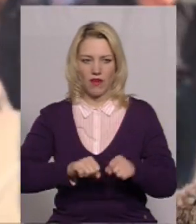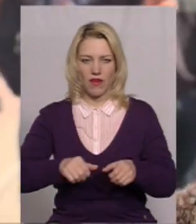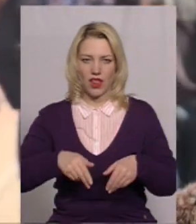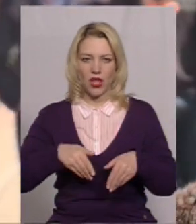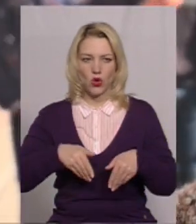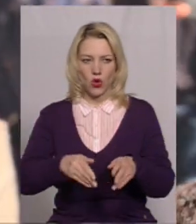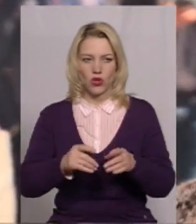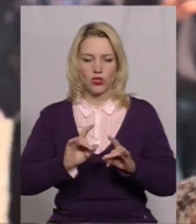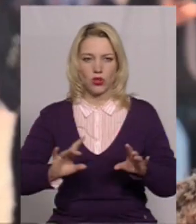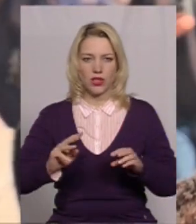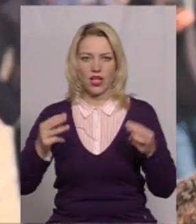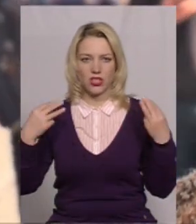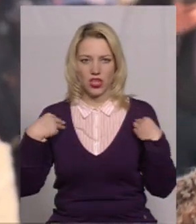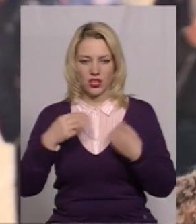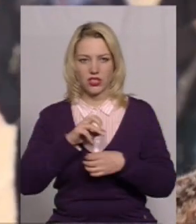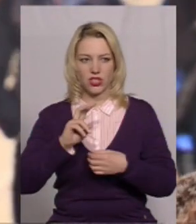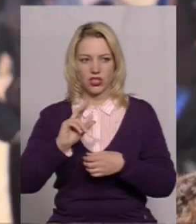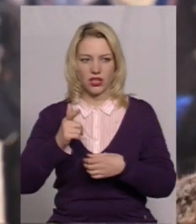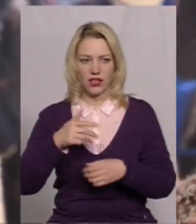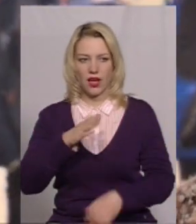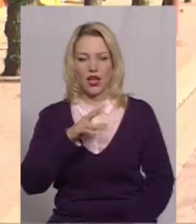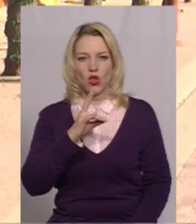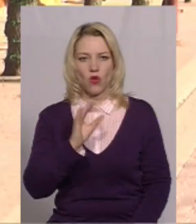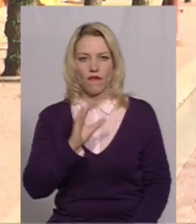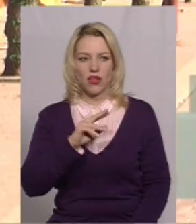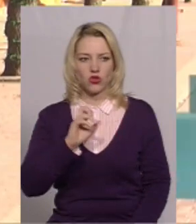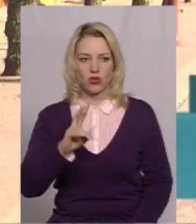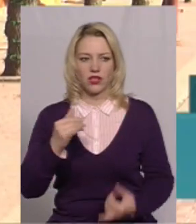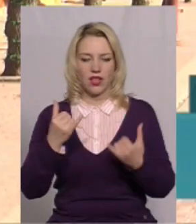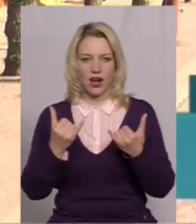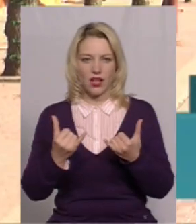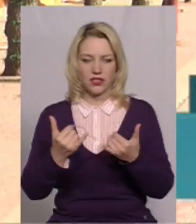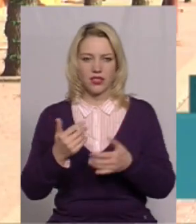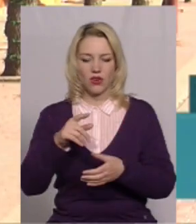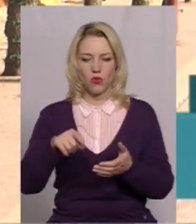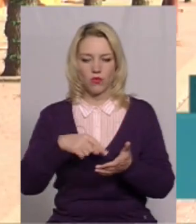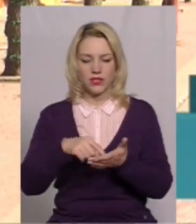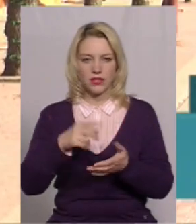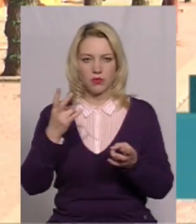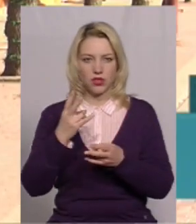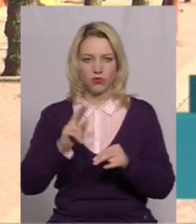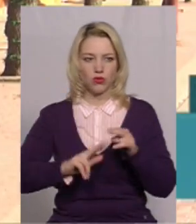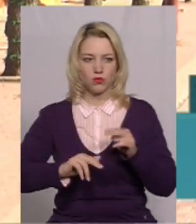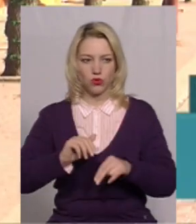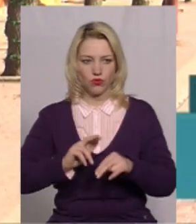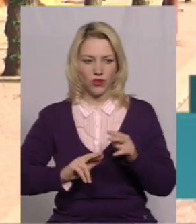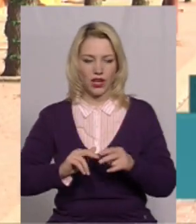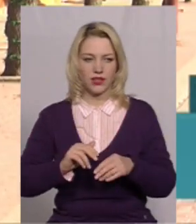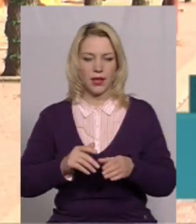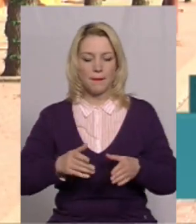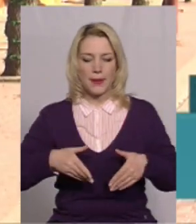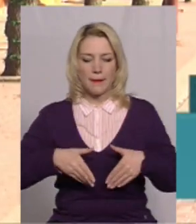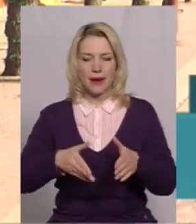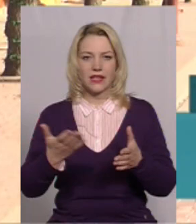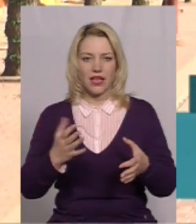розповідає начальник управління житлово-комунального господарства Василь Новачок. Наразі у місті потрібно збудувати магістралі,